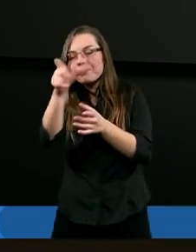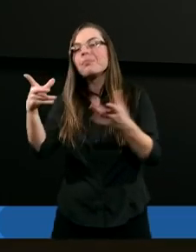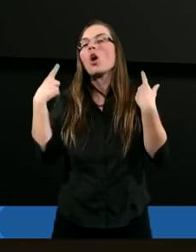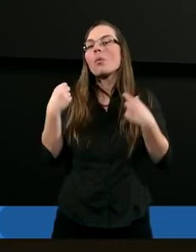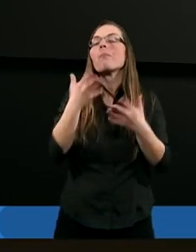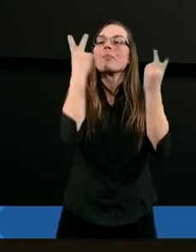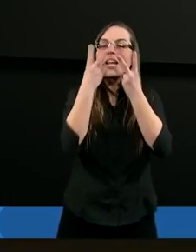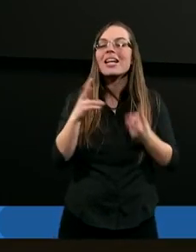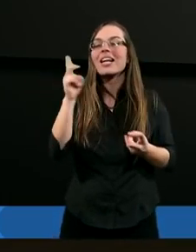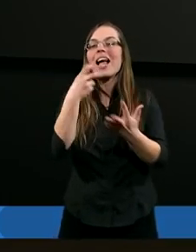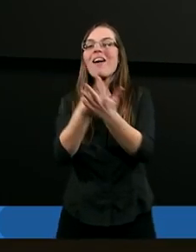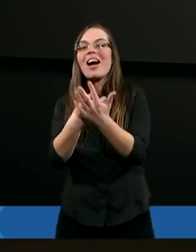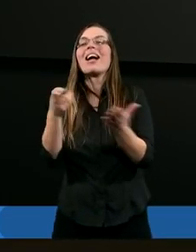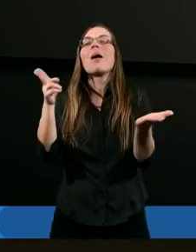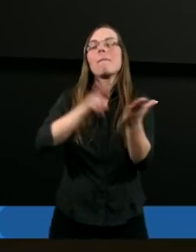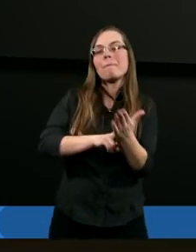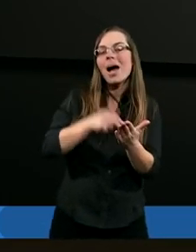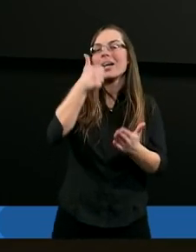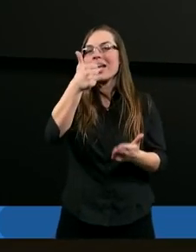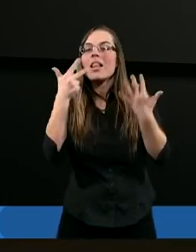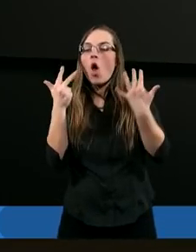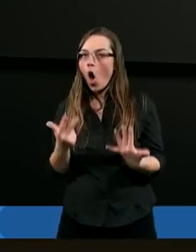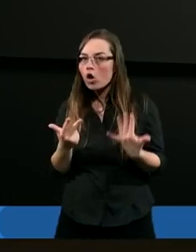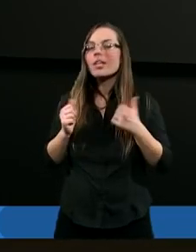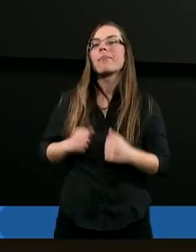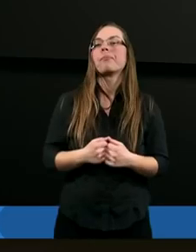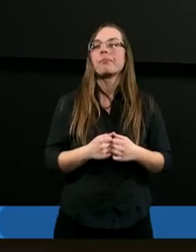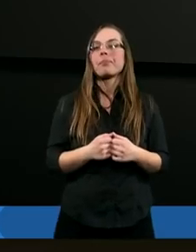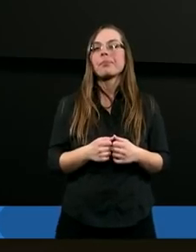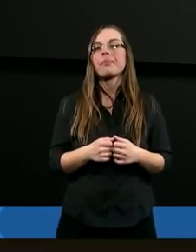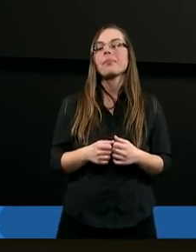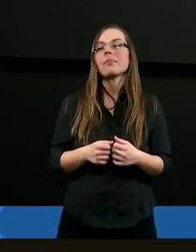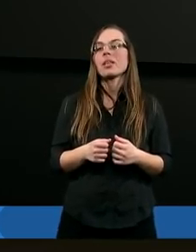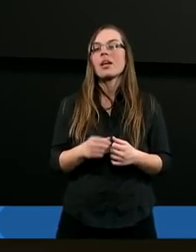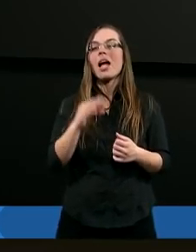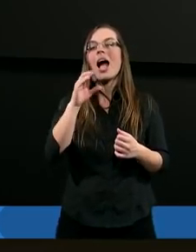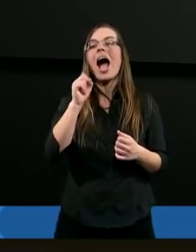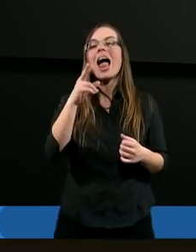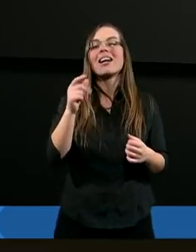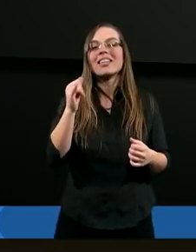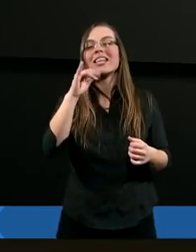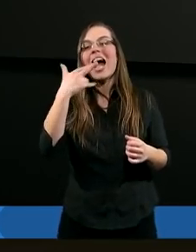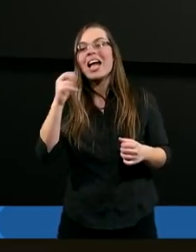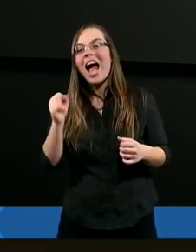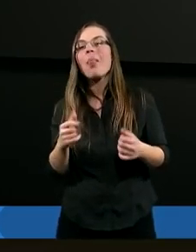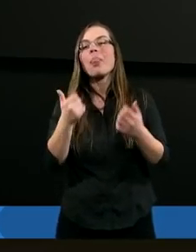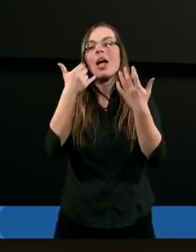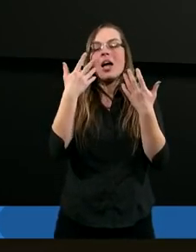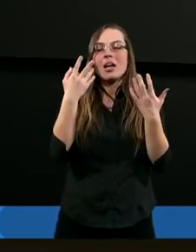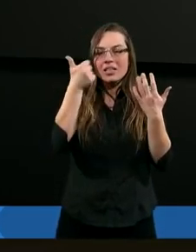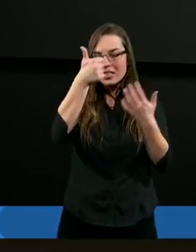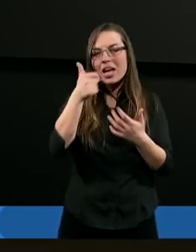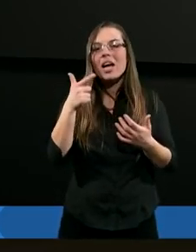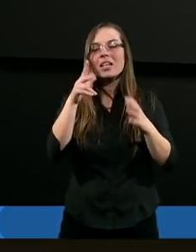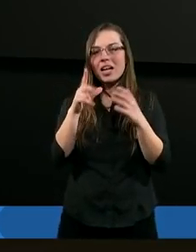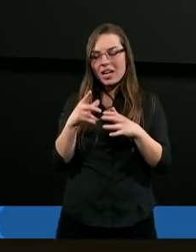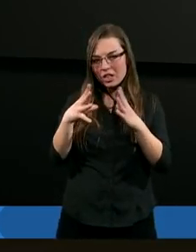przeczytanie z Ewangelii. Marka 1.8, Halinka, Jana 1